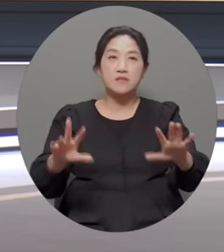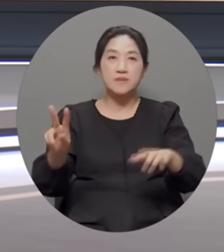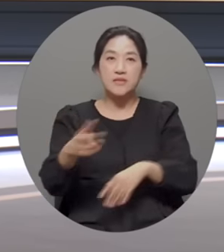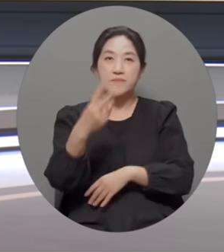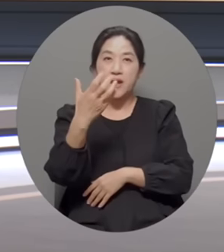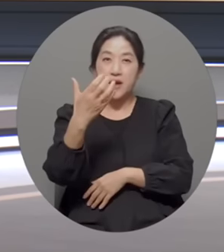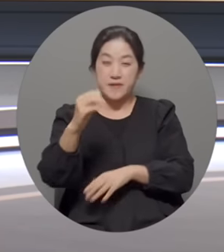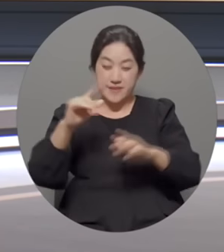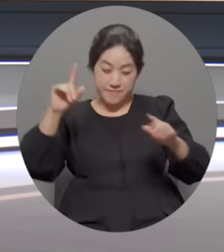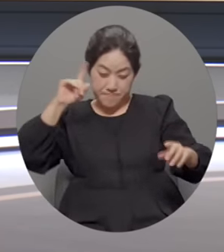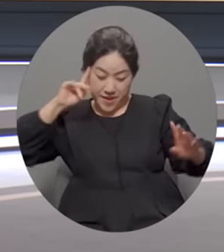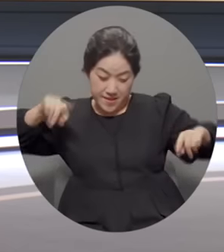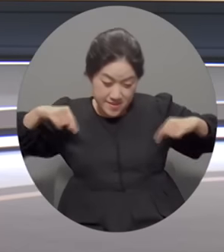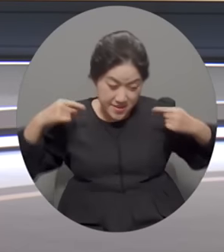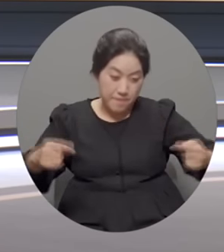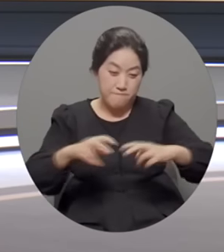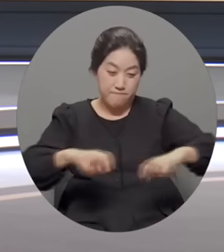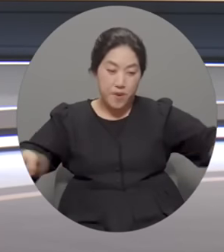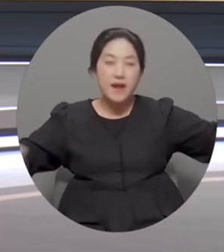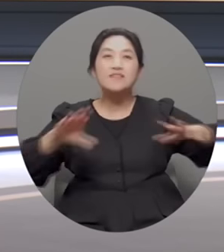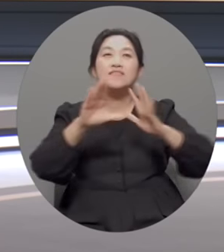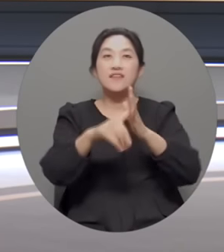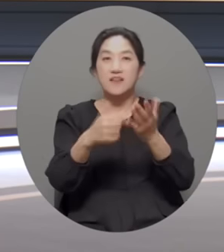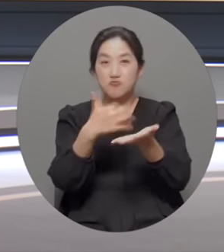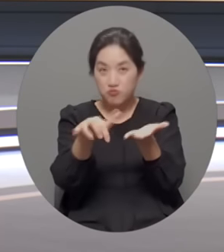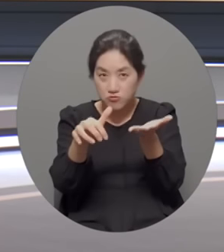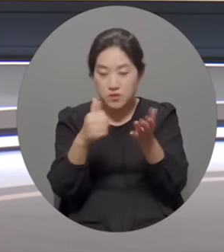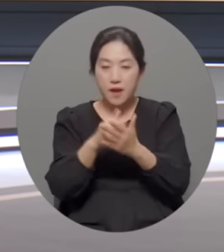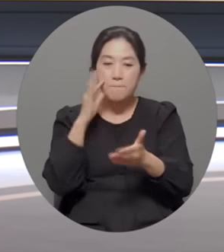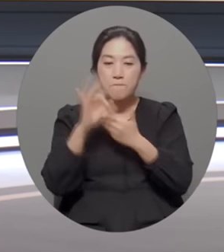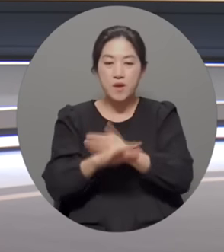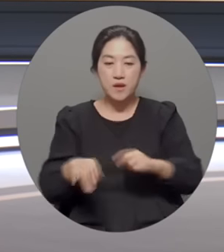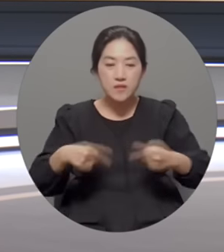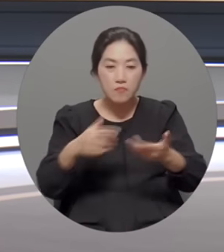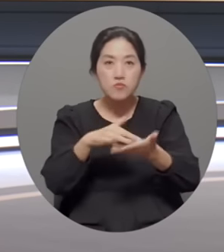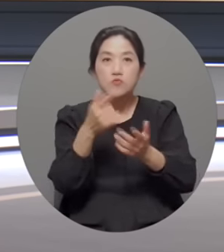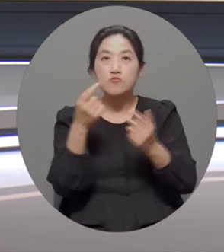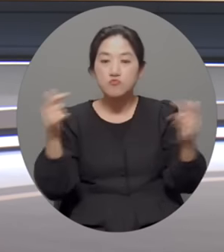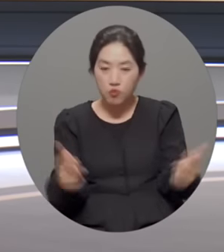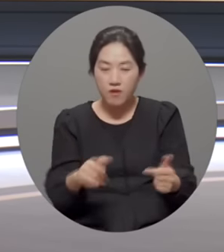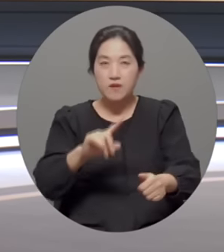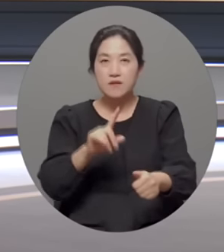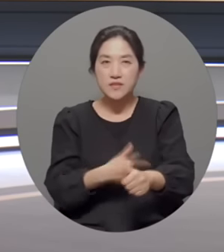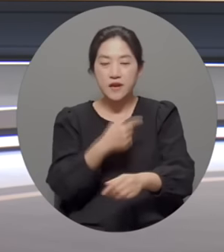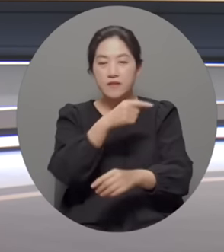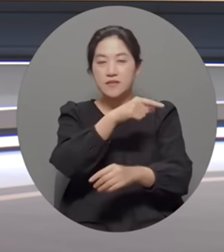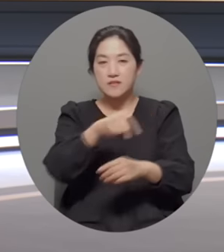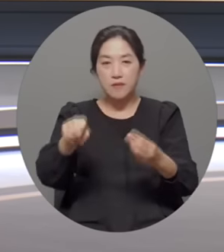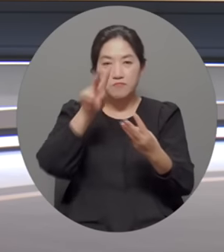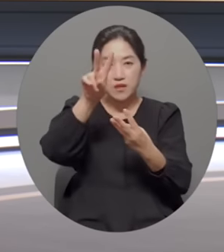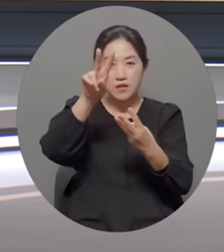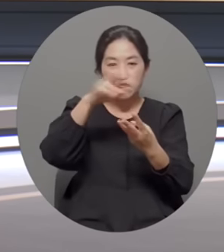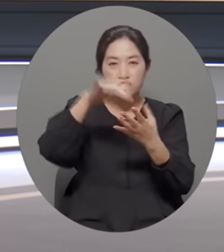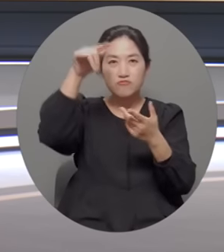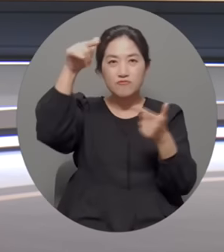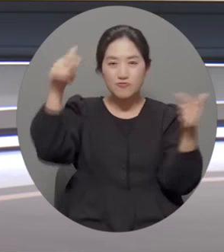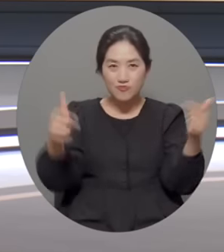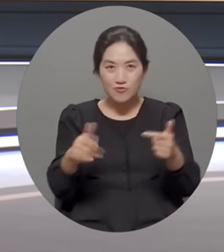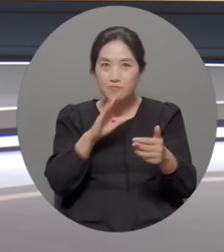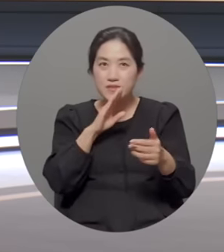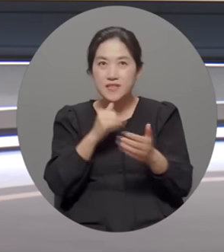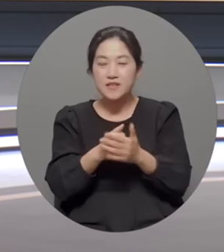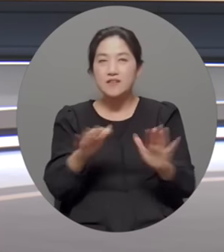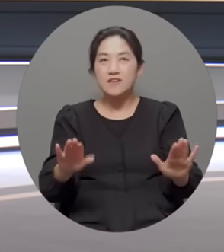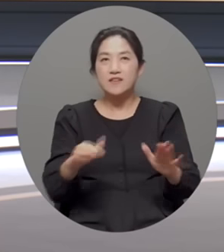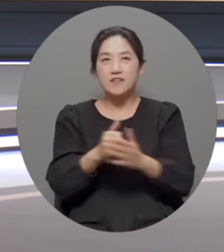295명 전원이 참여하는 걸 가정했는데 만약에 투표 인원이 줄어들면 재의결 기준인 3분의 2도 줄어들겠죠.